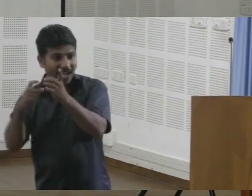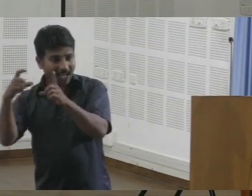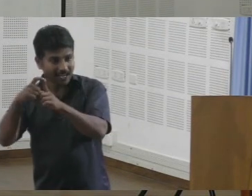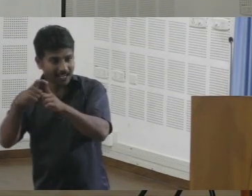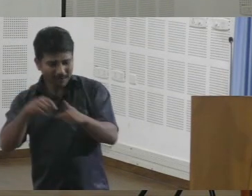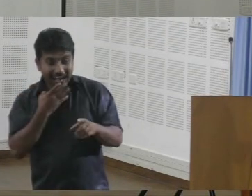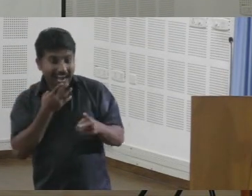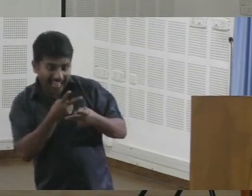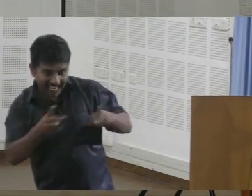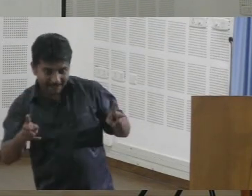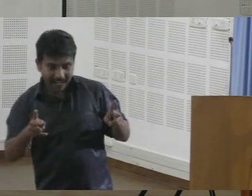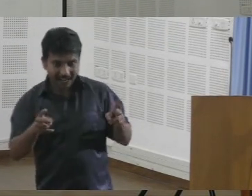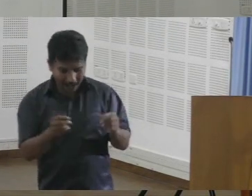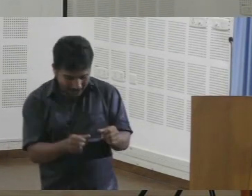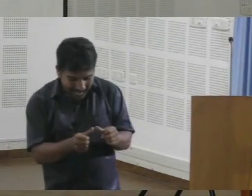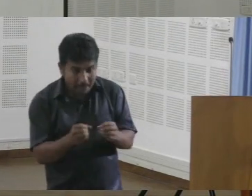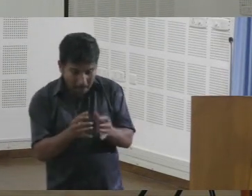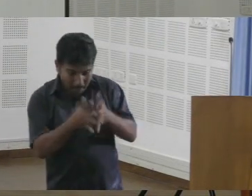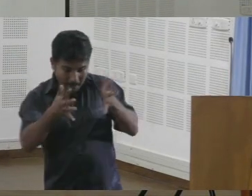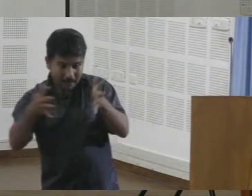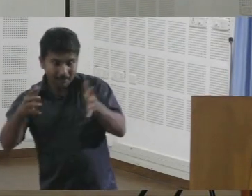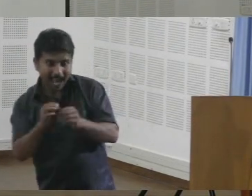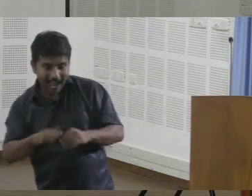കൂടി ഈസി ആയിരുന്നു അപ്പോൾ കൂടുതൽ വരാൻ.